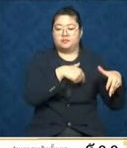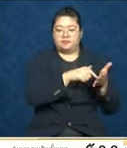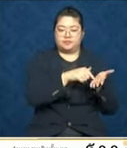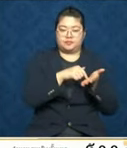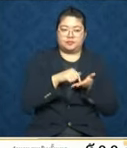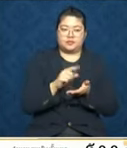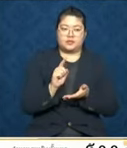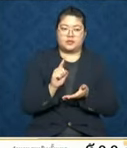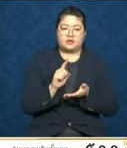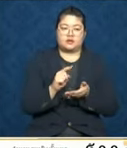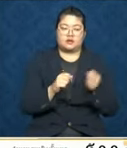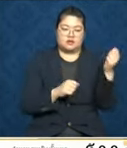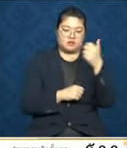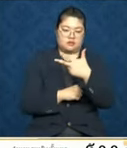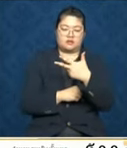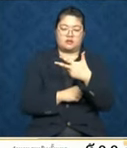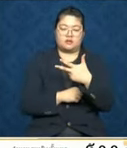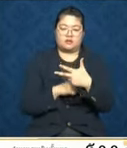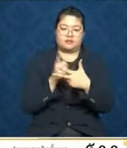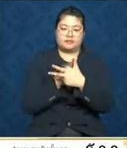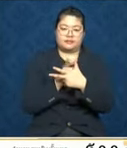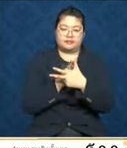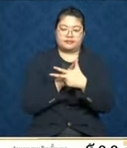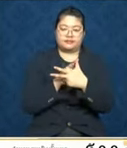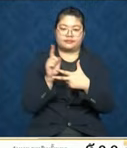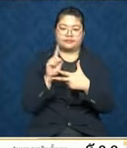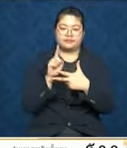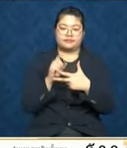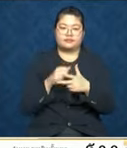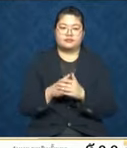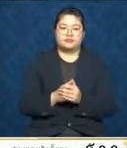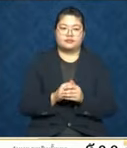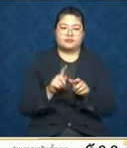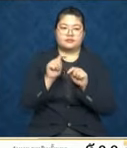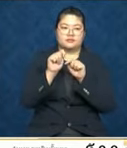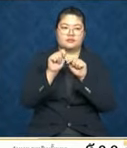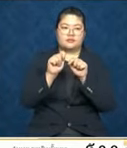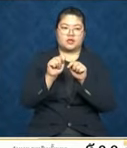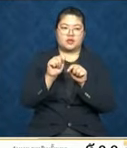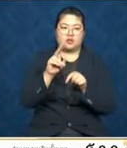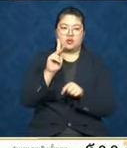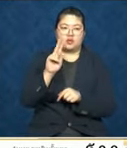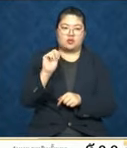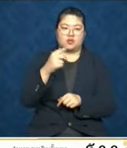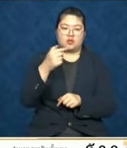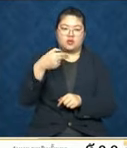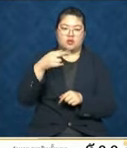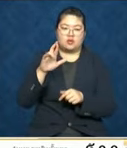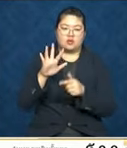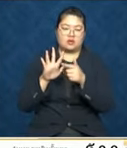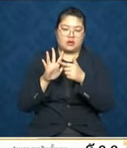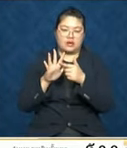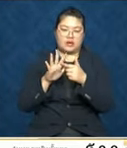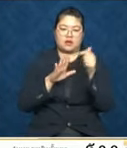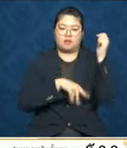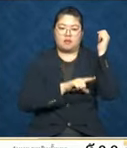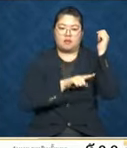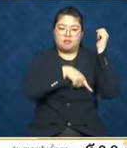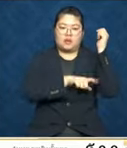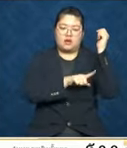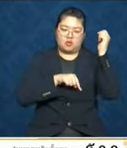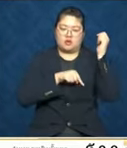ากภาคใต้ทั้งหมด3เรื่องค่ะเรื่องแรกค่ะพี่น้องจากตำบลกงหลา อำเภอกงหลาจังหวัดพัทลุงนะคะร้องเรียนมาดิฉันว่